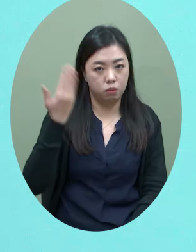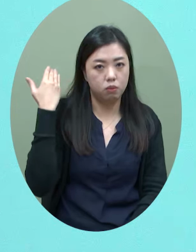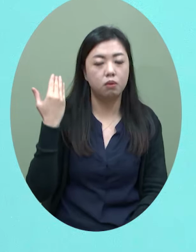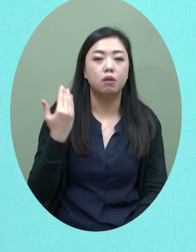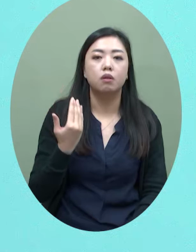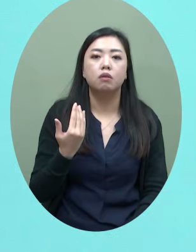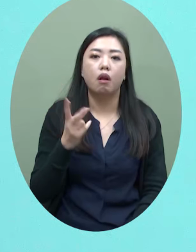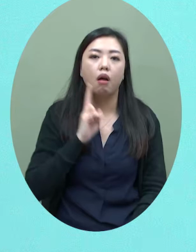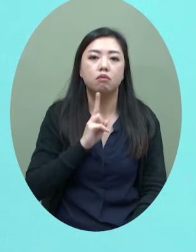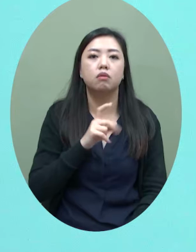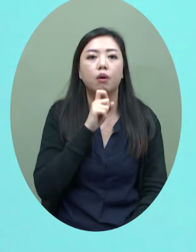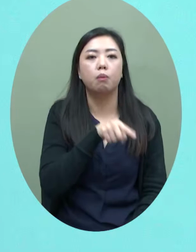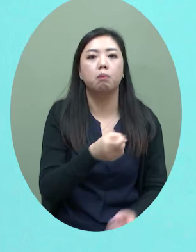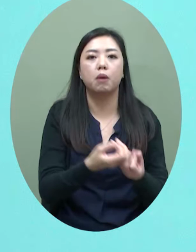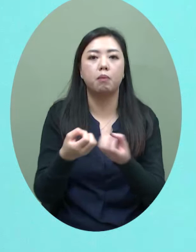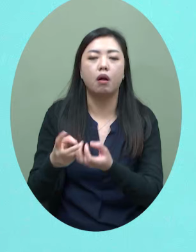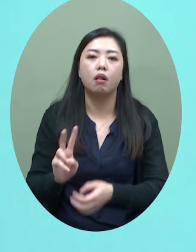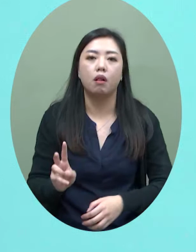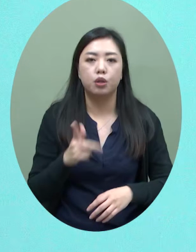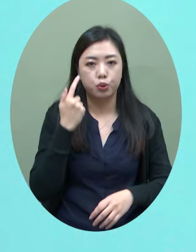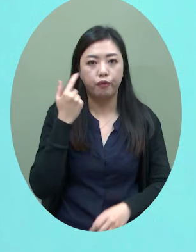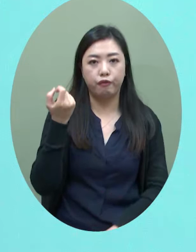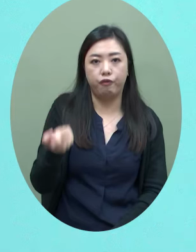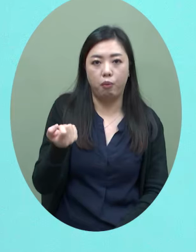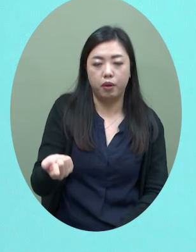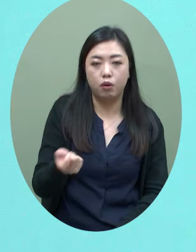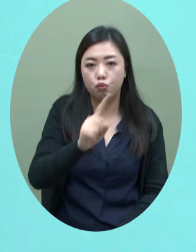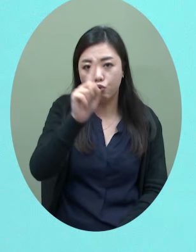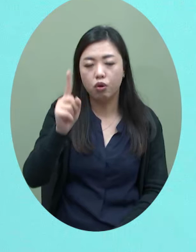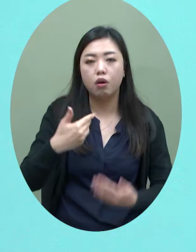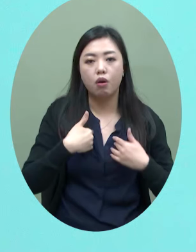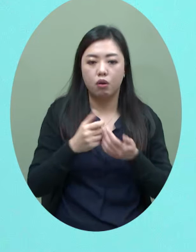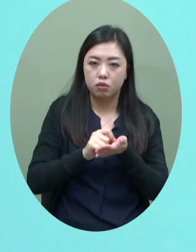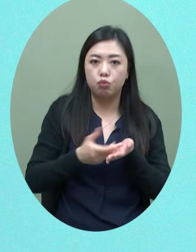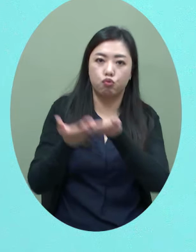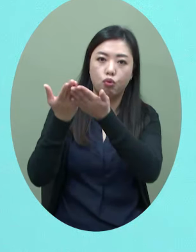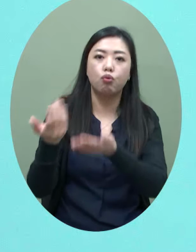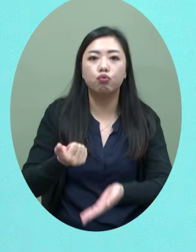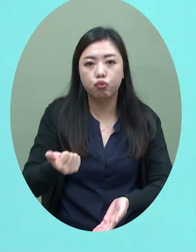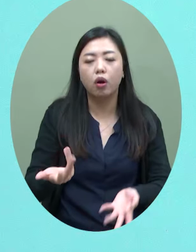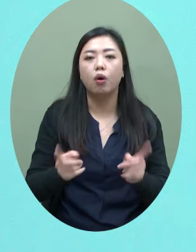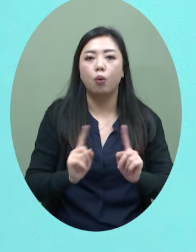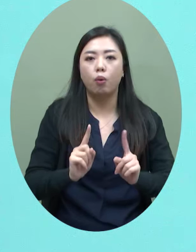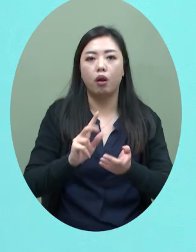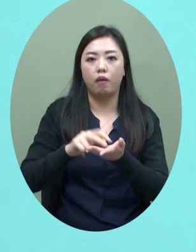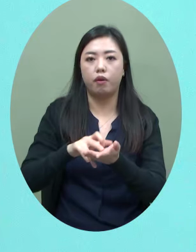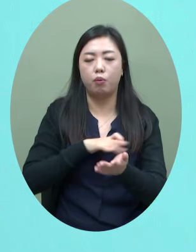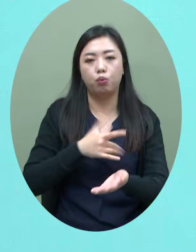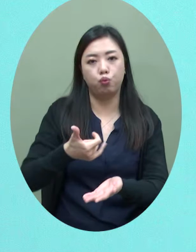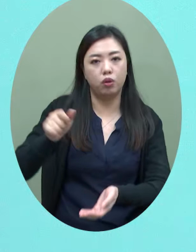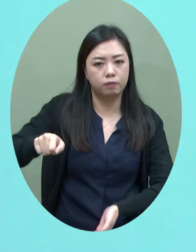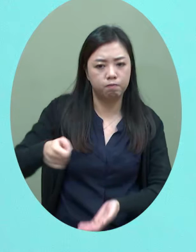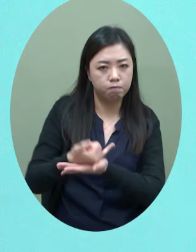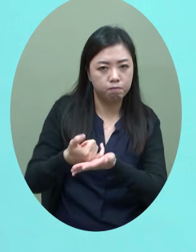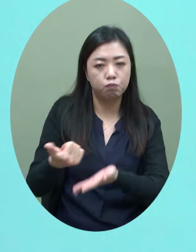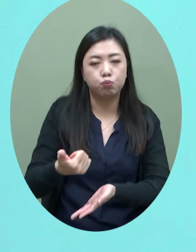有一啲咁嘅例子嘅嚇。呢個係方便。我哋提交咯嚇，亦都方便立法會審議，因